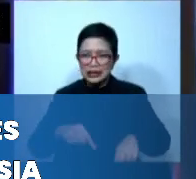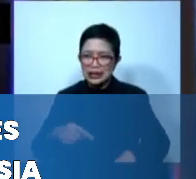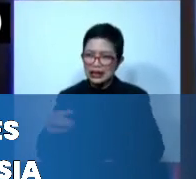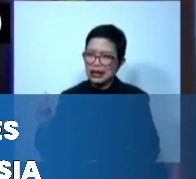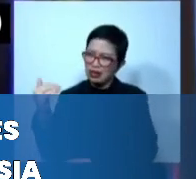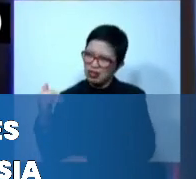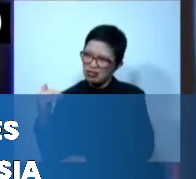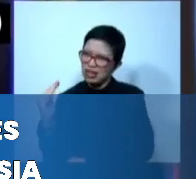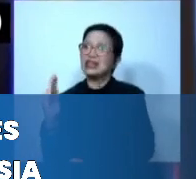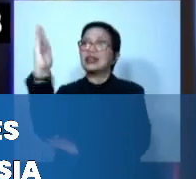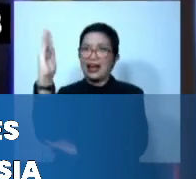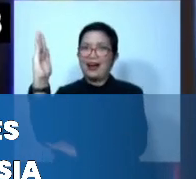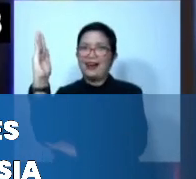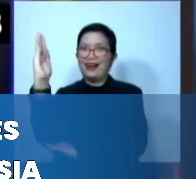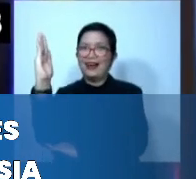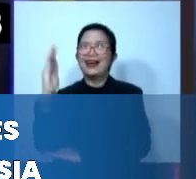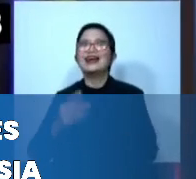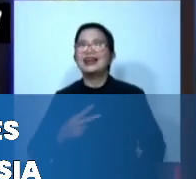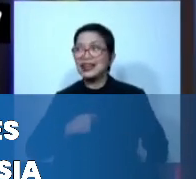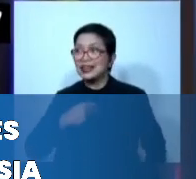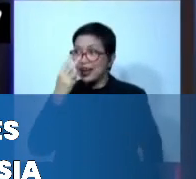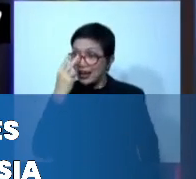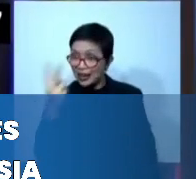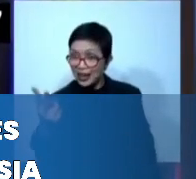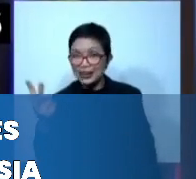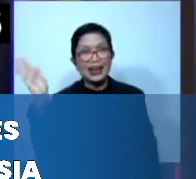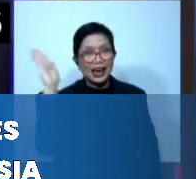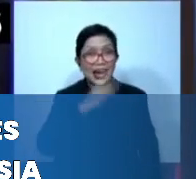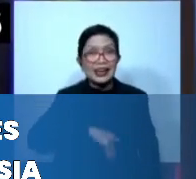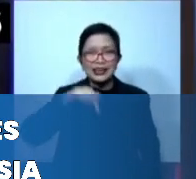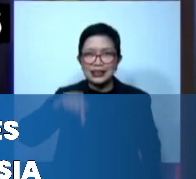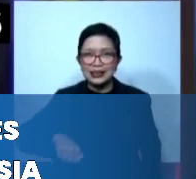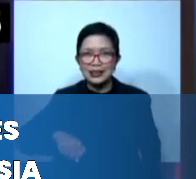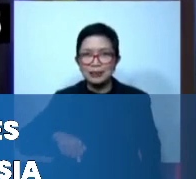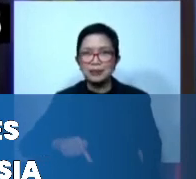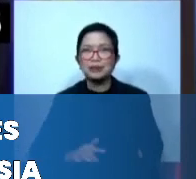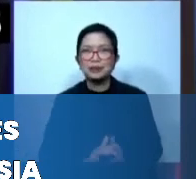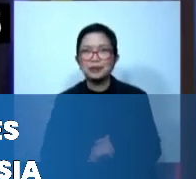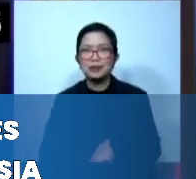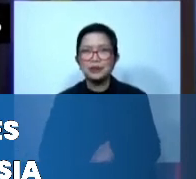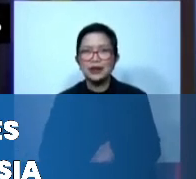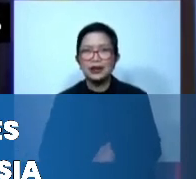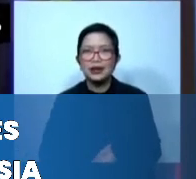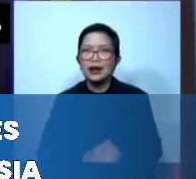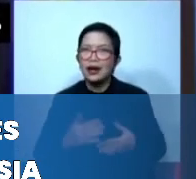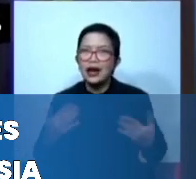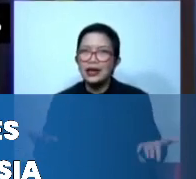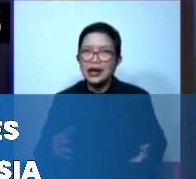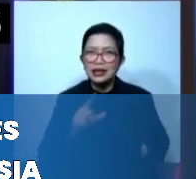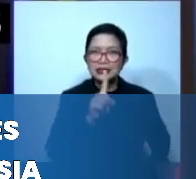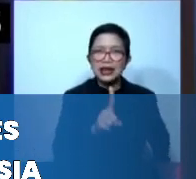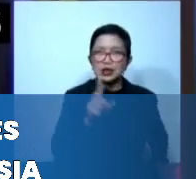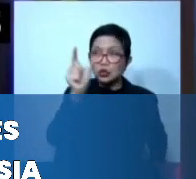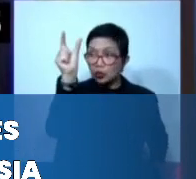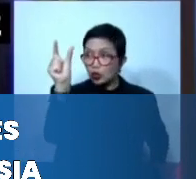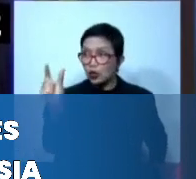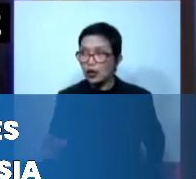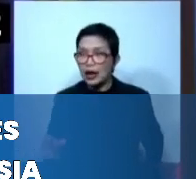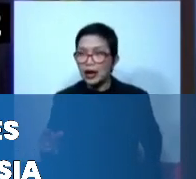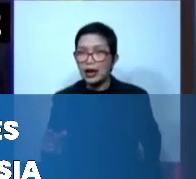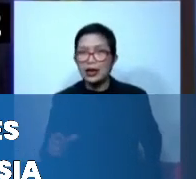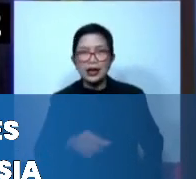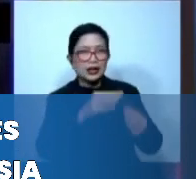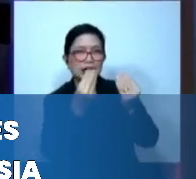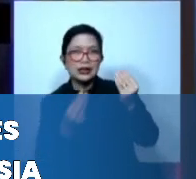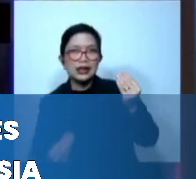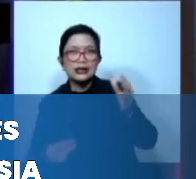semuanya. Dan bila kita saksikan hari ini, ada satu orang milenial